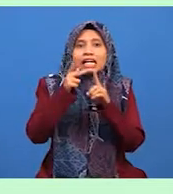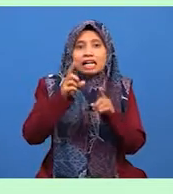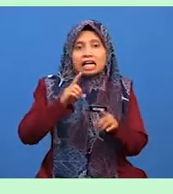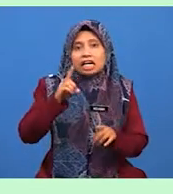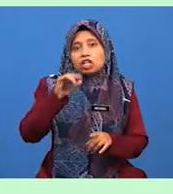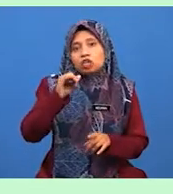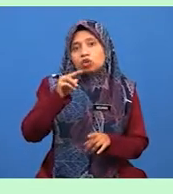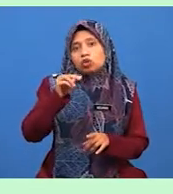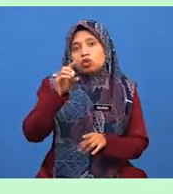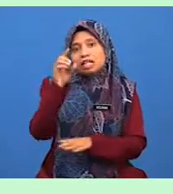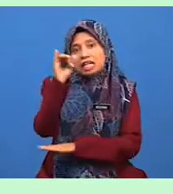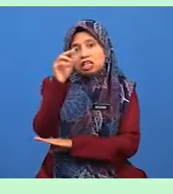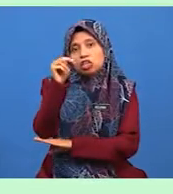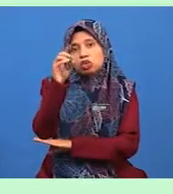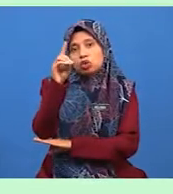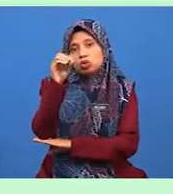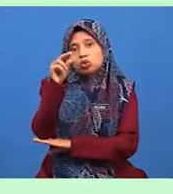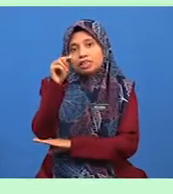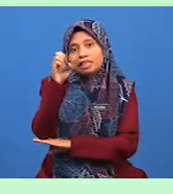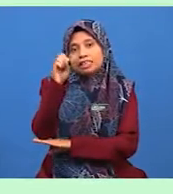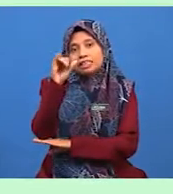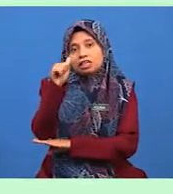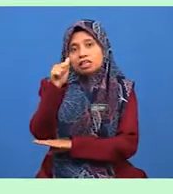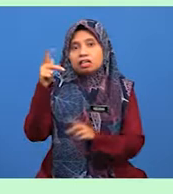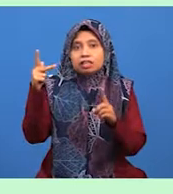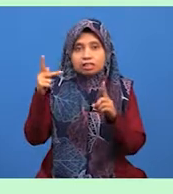Indonesia, ke kampung.